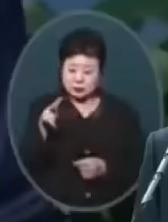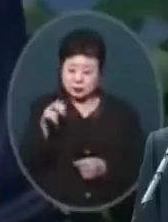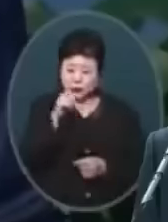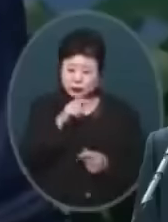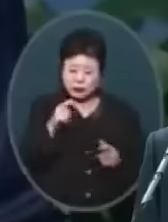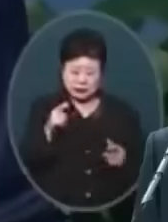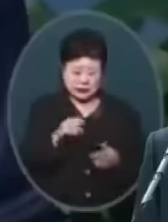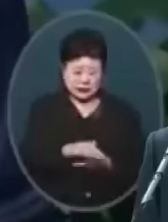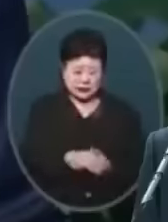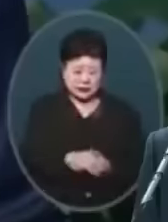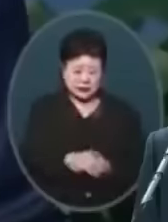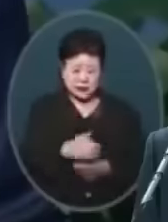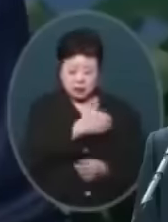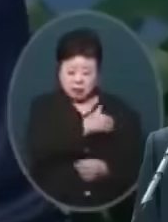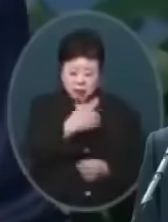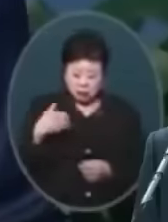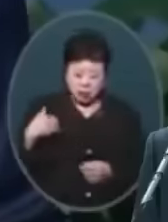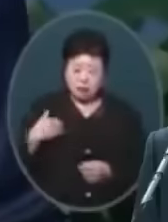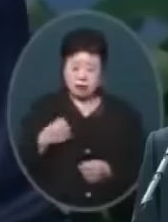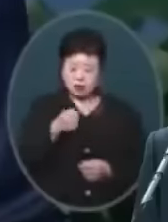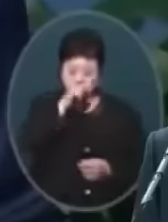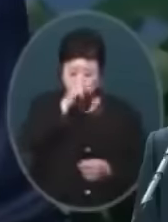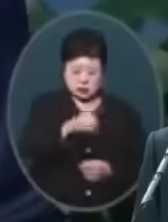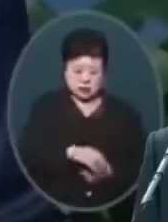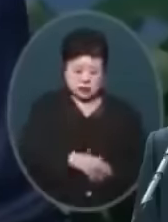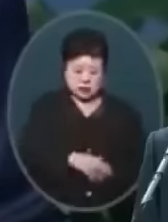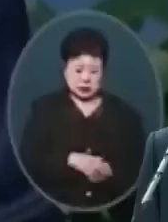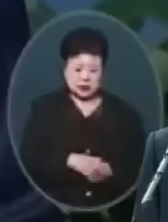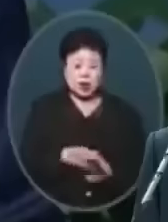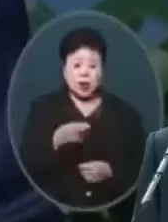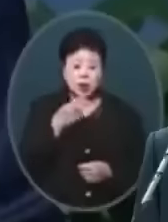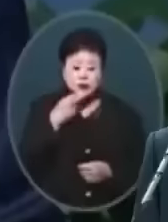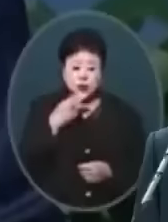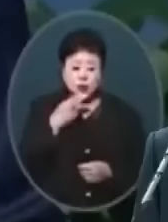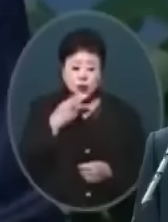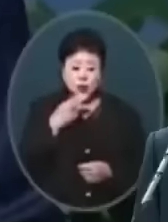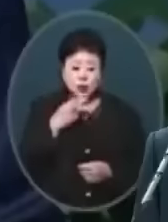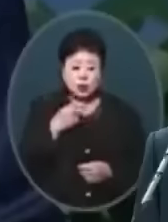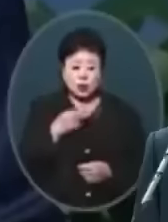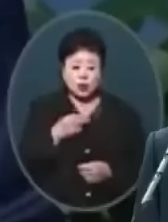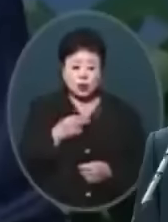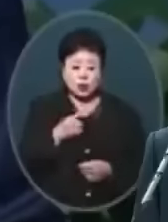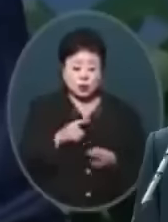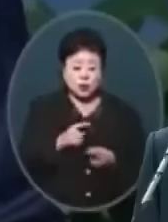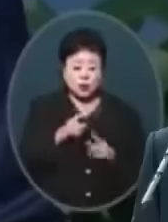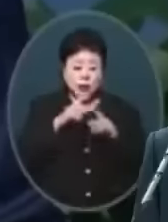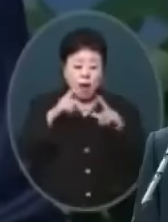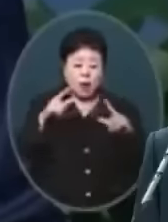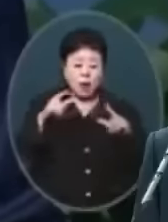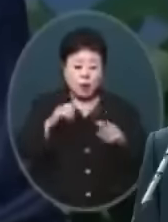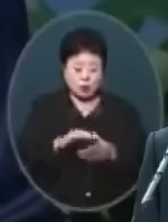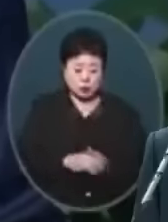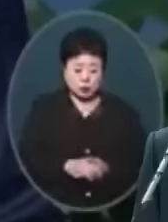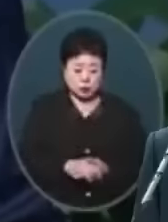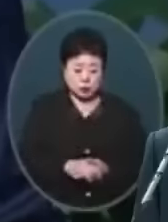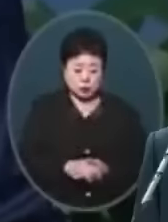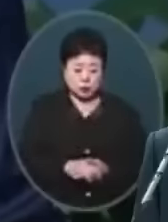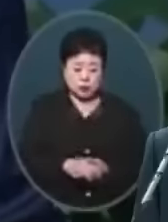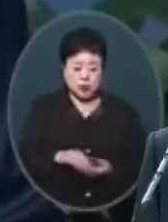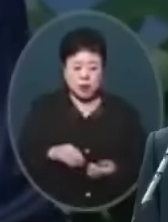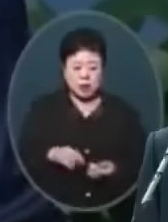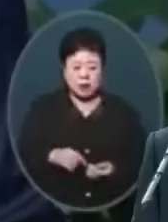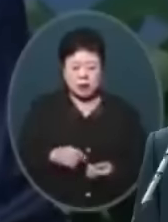아니거든요. 당당하고 없으면 없다는 것을 그대로 말하고 그렇게 말하지